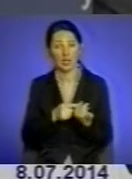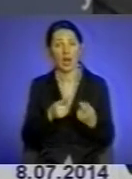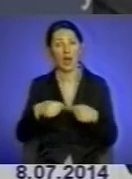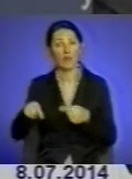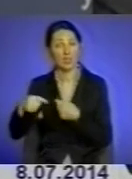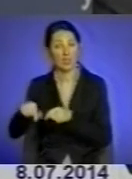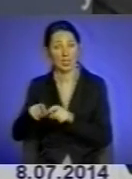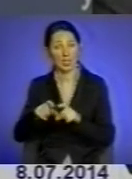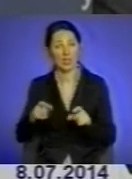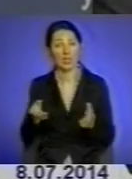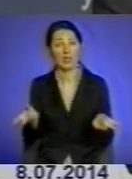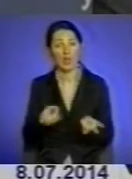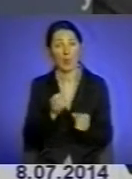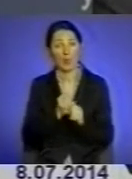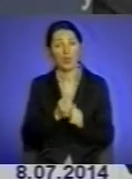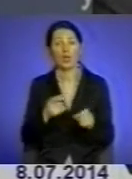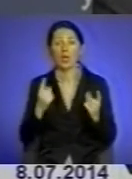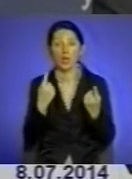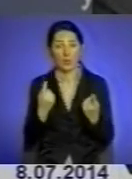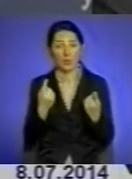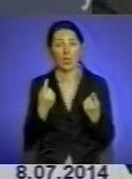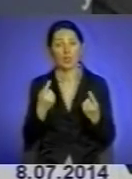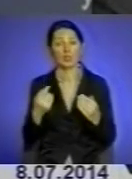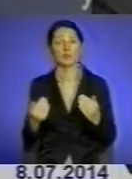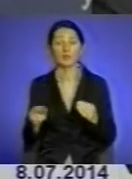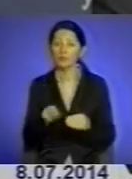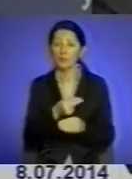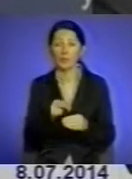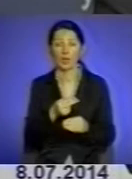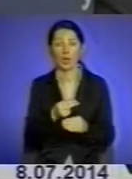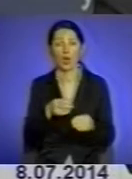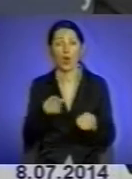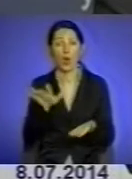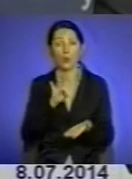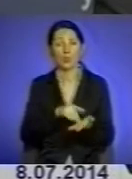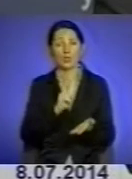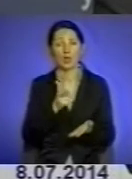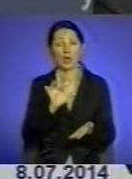робити капітально відновлені роботи. У місті Краматорськ